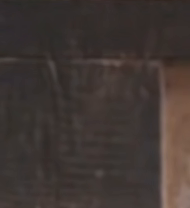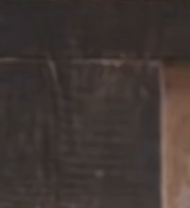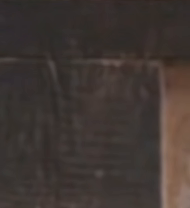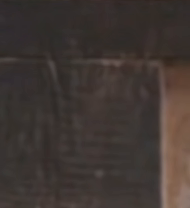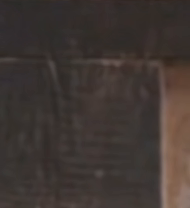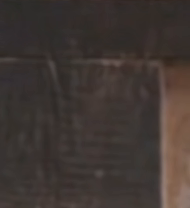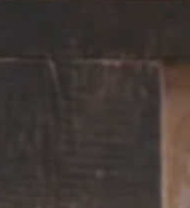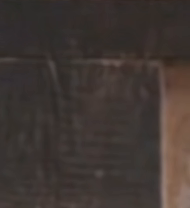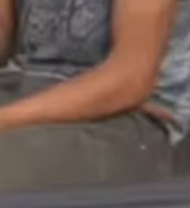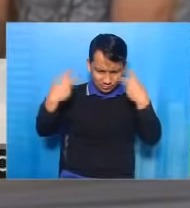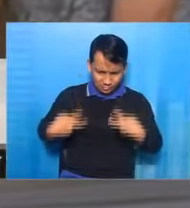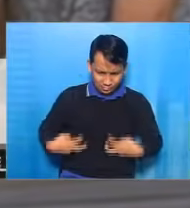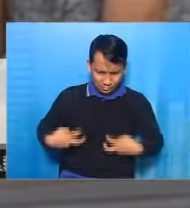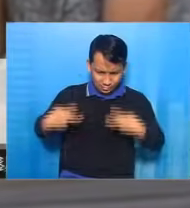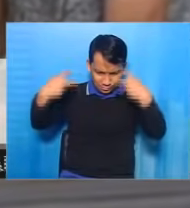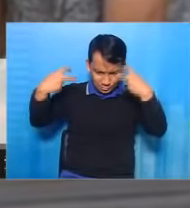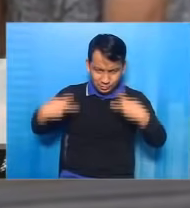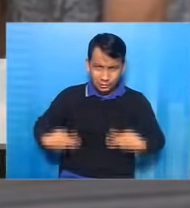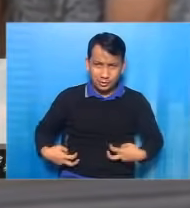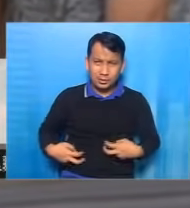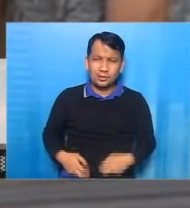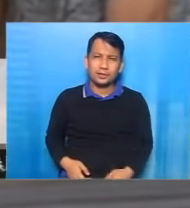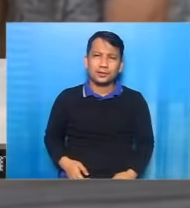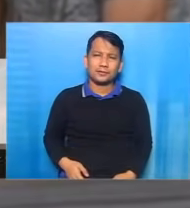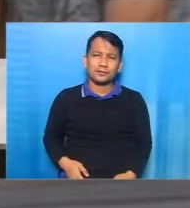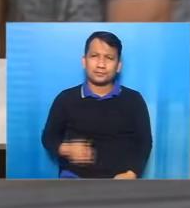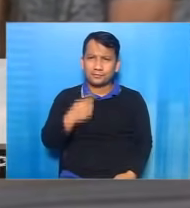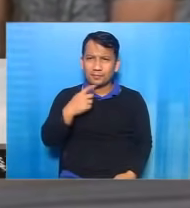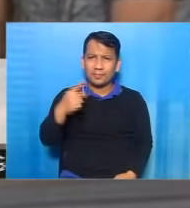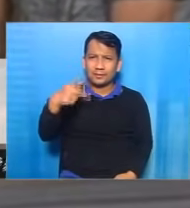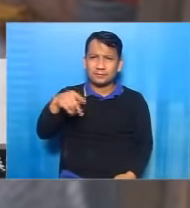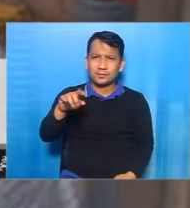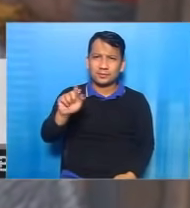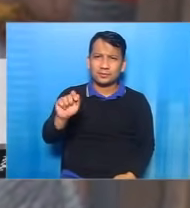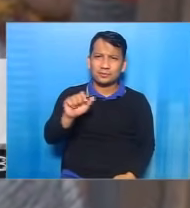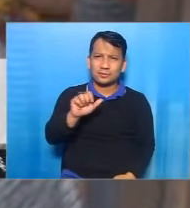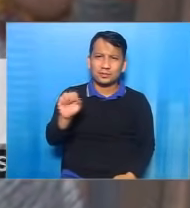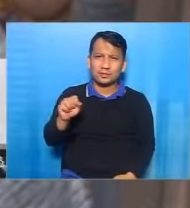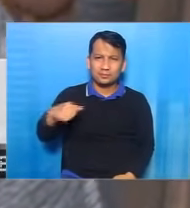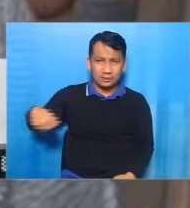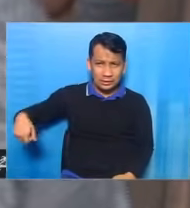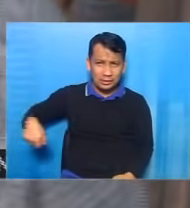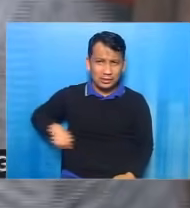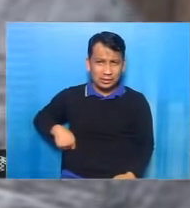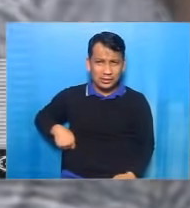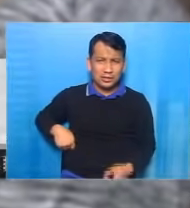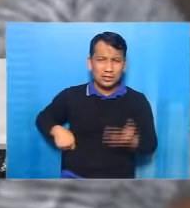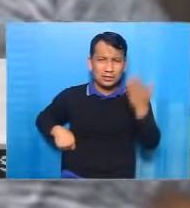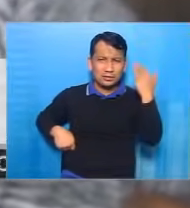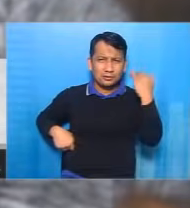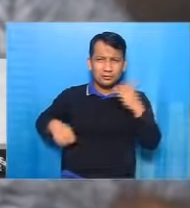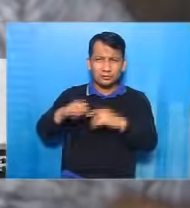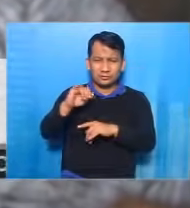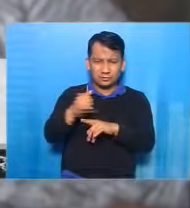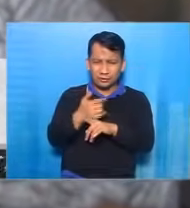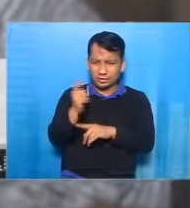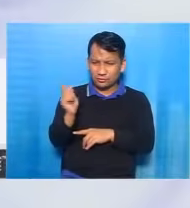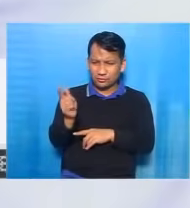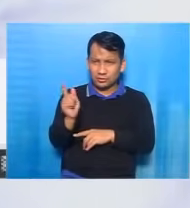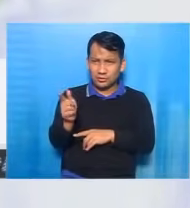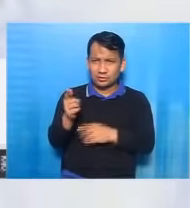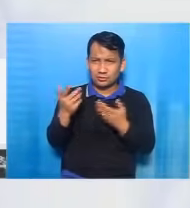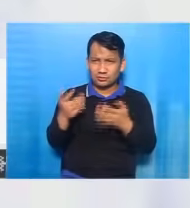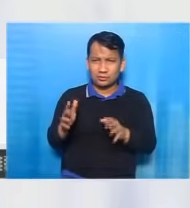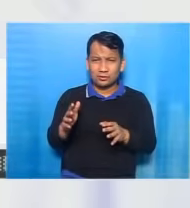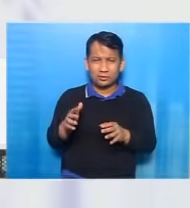beses akong in-x-ray. Kwento ni Kent sa PTV Agusan del Sur. Nasaksak siya sa Kidapawan City noong January 2020